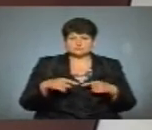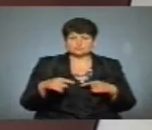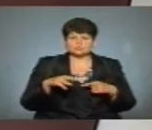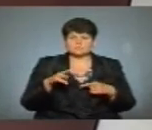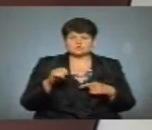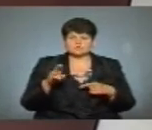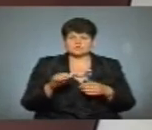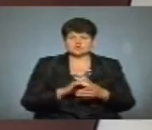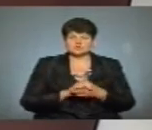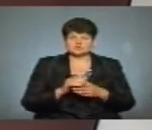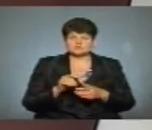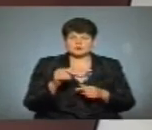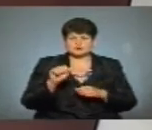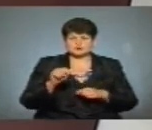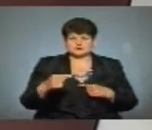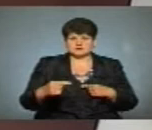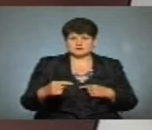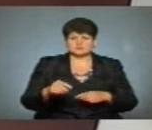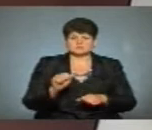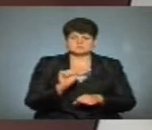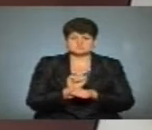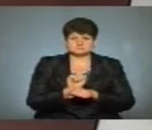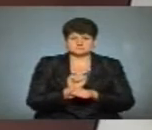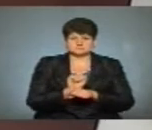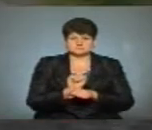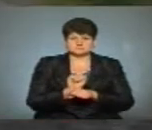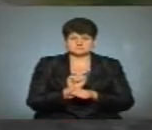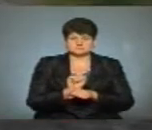перекрили. Як ремонтують дорогу, бачила Світлана Лазорик.